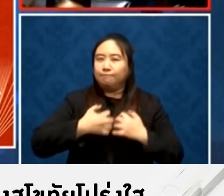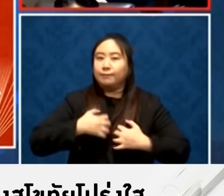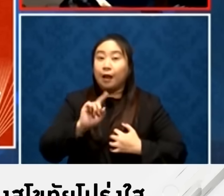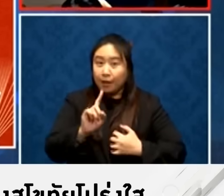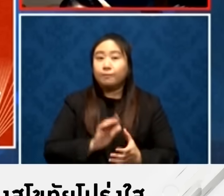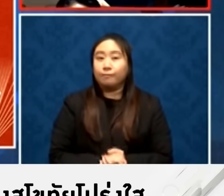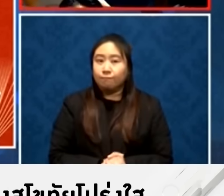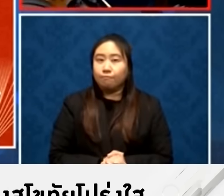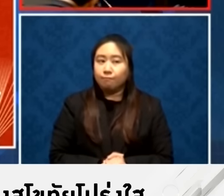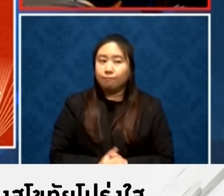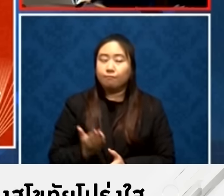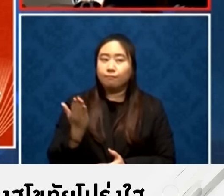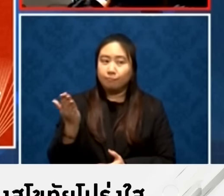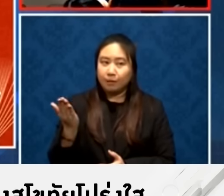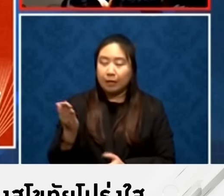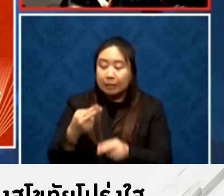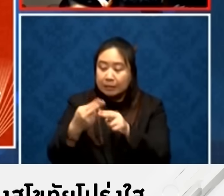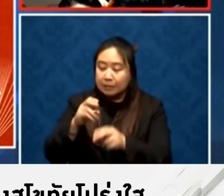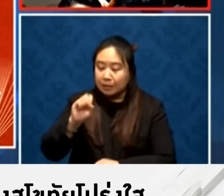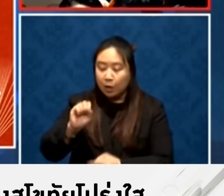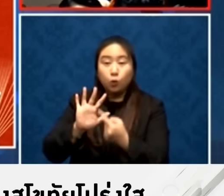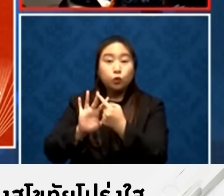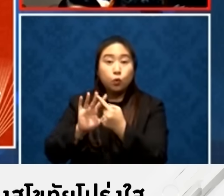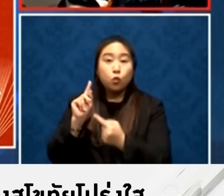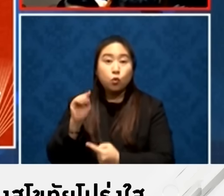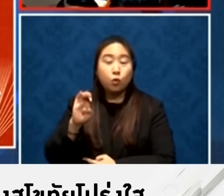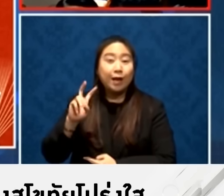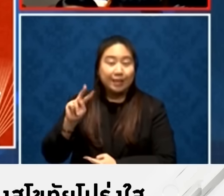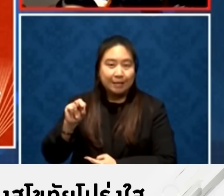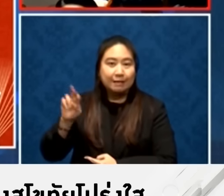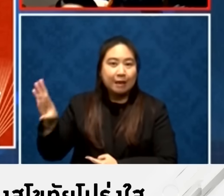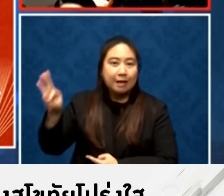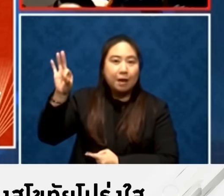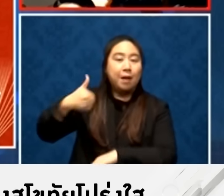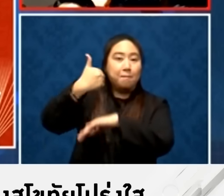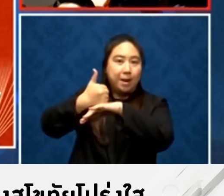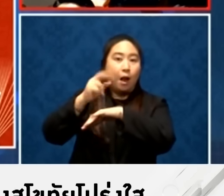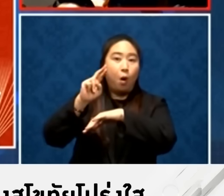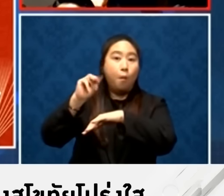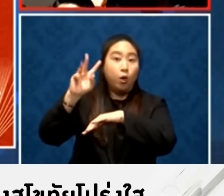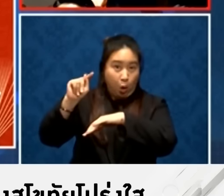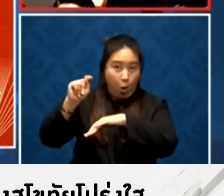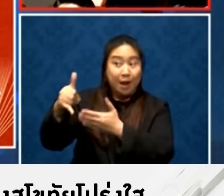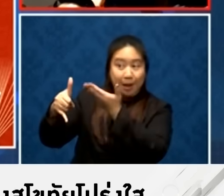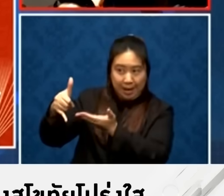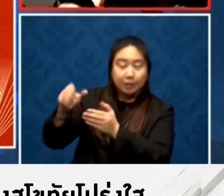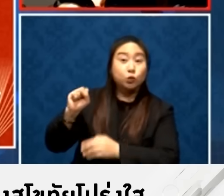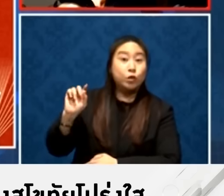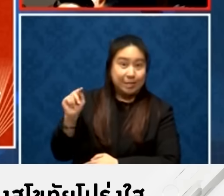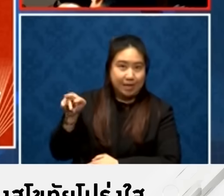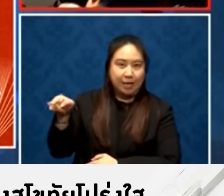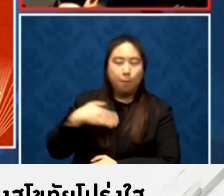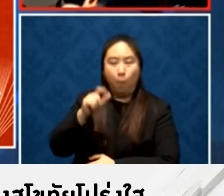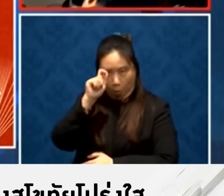คก้าวไกลอภิปรายนะครับแถลงนโยบายเกี่ยวข้องกับเหล่าทัพเรือนะฮะส่วนหนึ่งของการอภิปรายก็พูดถึงเนี่ยแหละนะครับการ